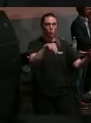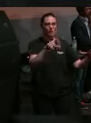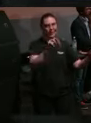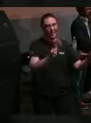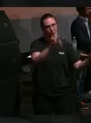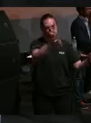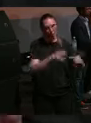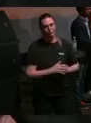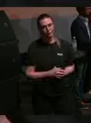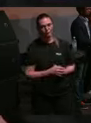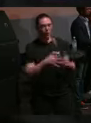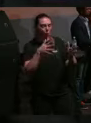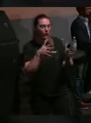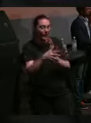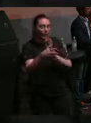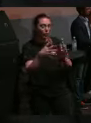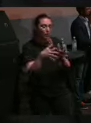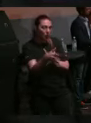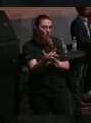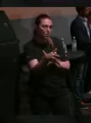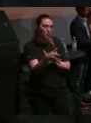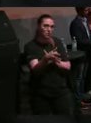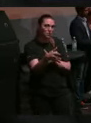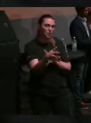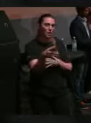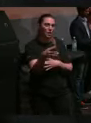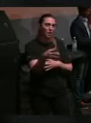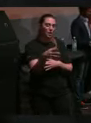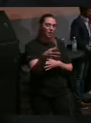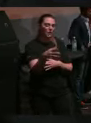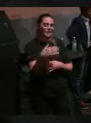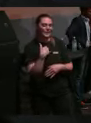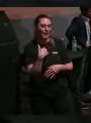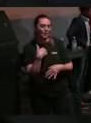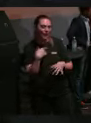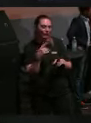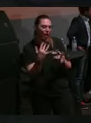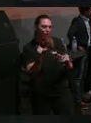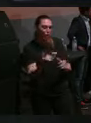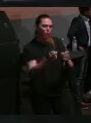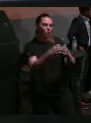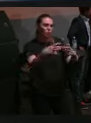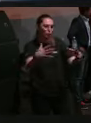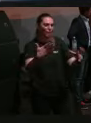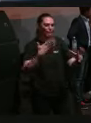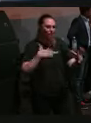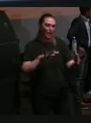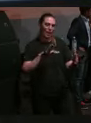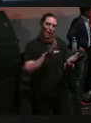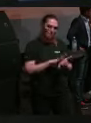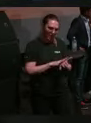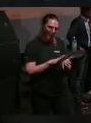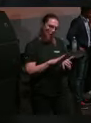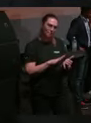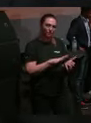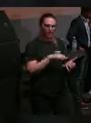Og gjennomgangstonen der jo at utbyggerne ønsker svært gjerne å ha med seg Utsira på denne